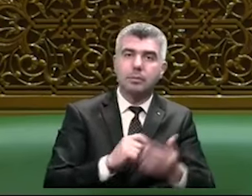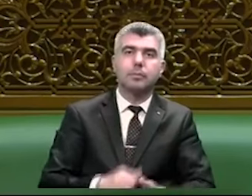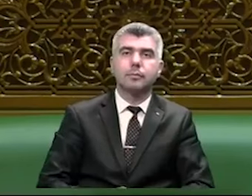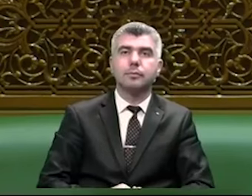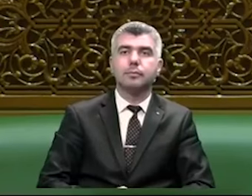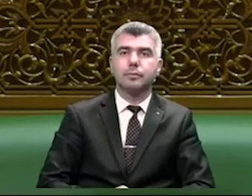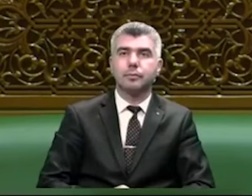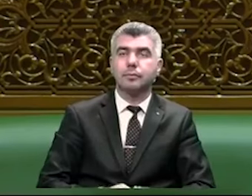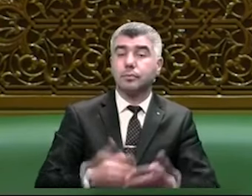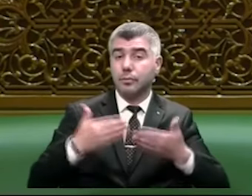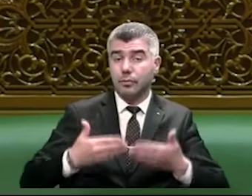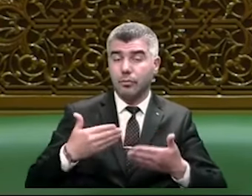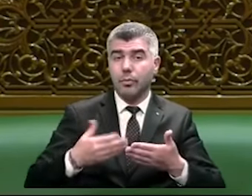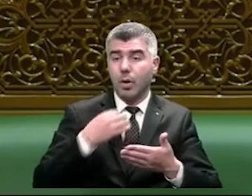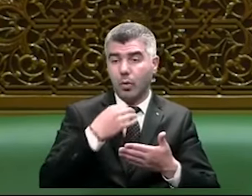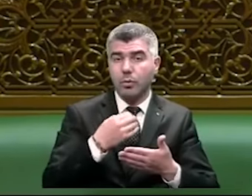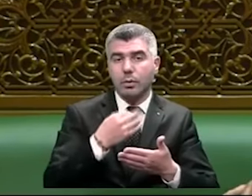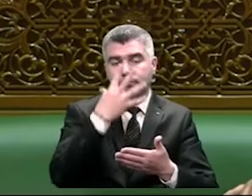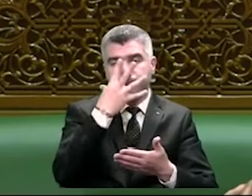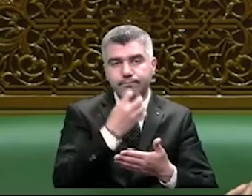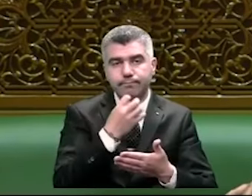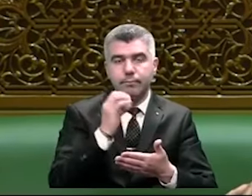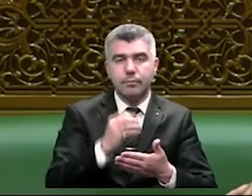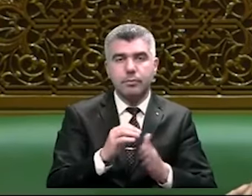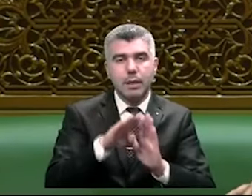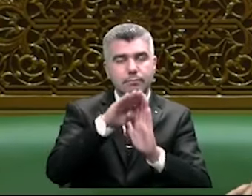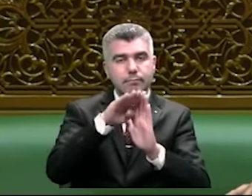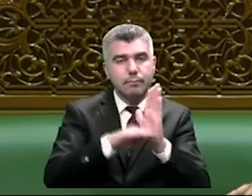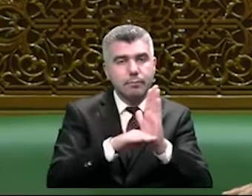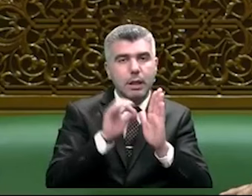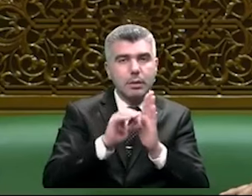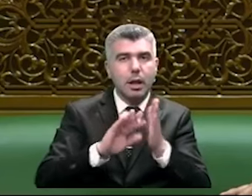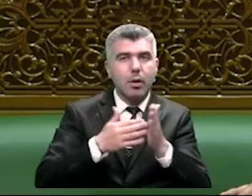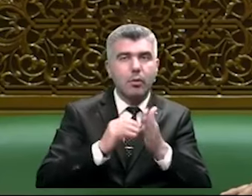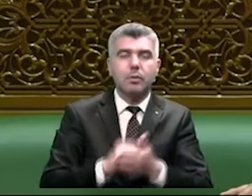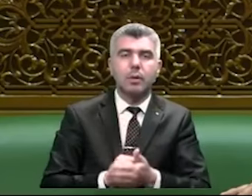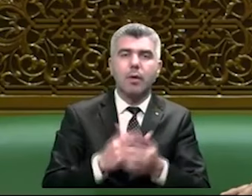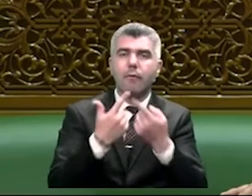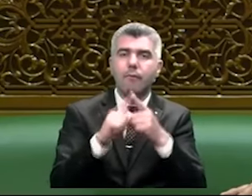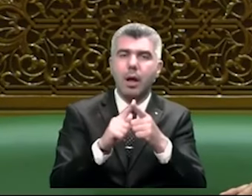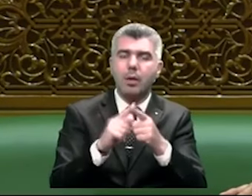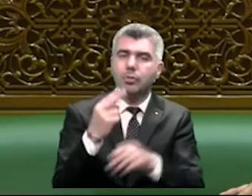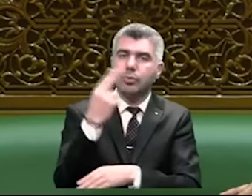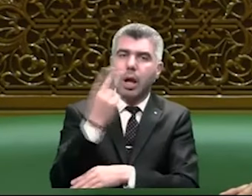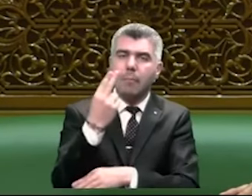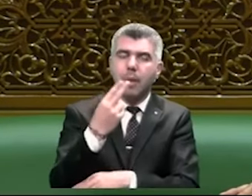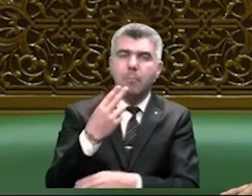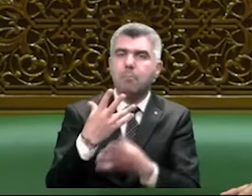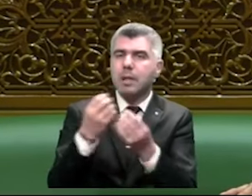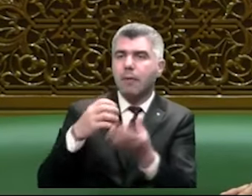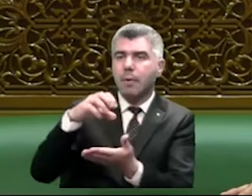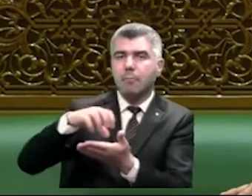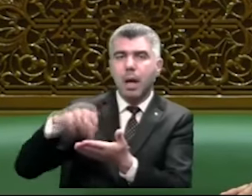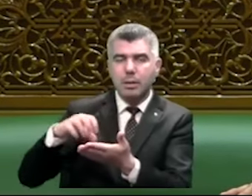وفي هذا الاطار احنا كنجد الاسف ديالنا للتراجع غير المبرر وغير الموضوعي عن العديد من الوحدات الجامعيه بالعديد من الاقاليم